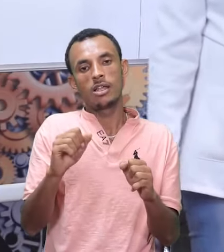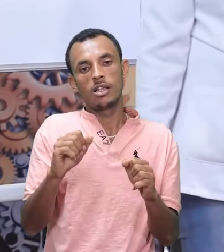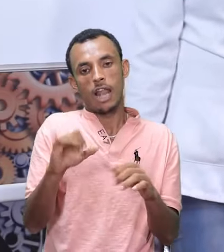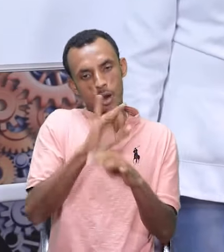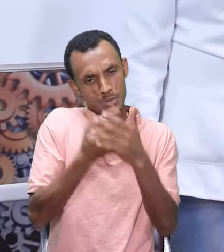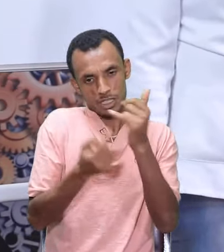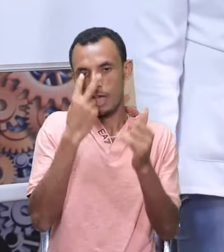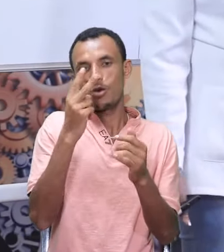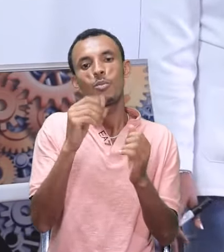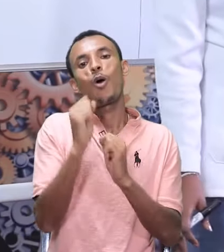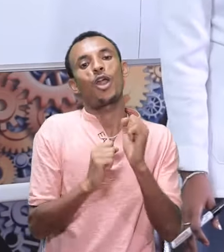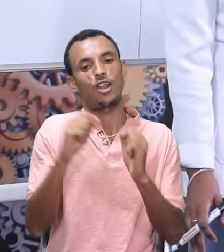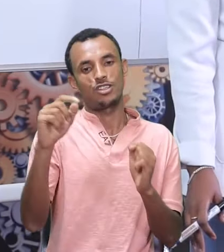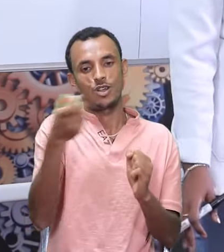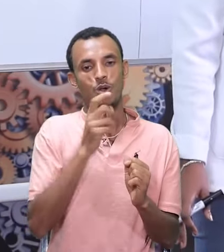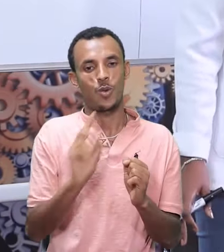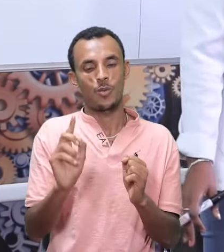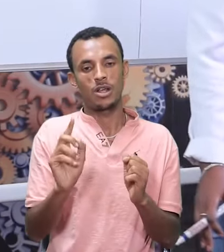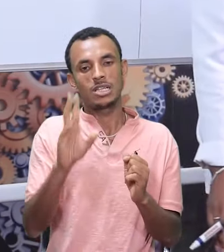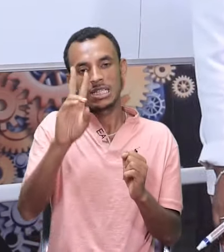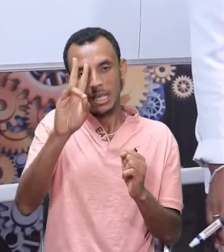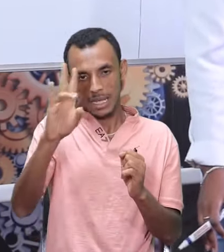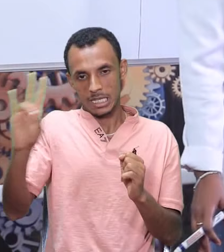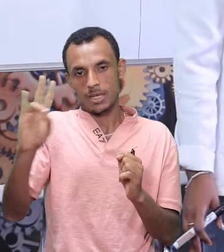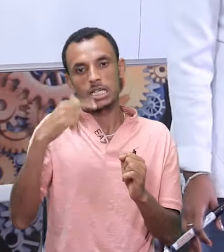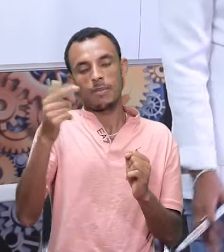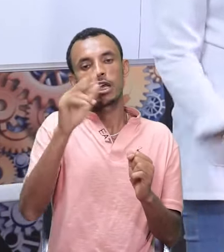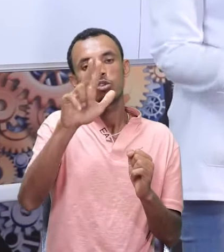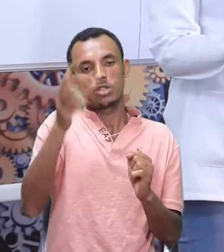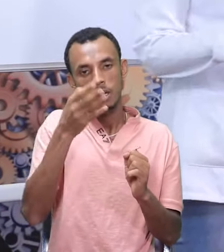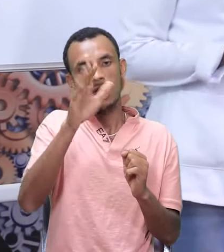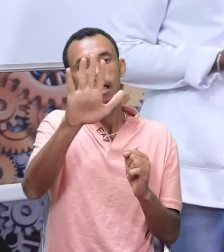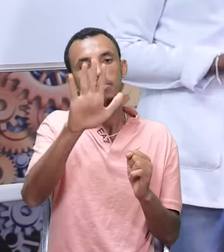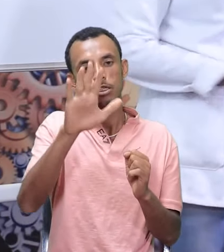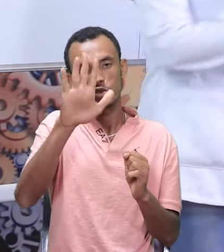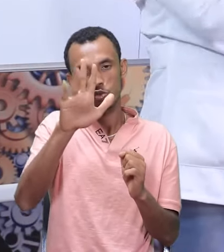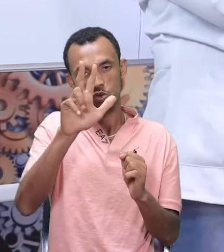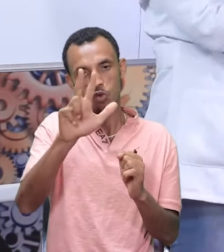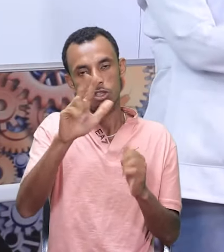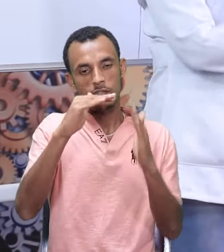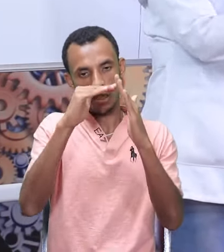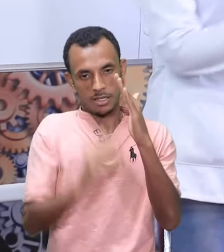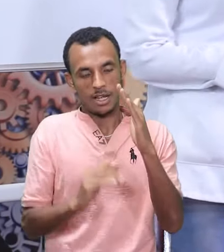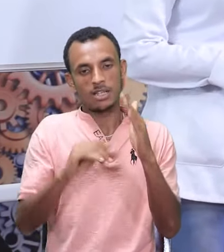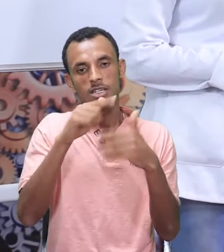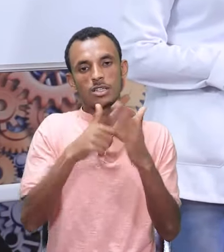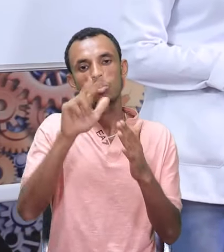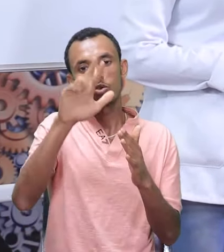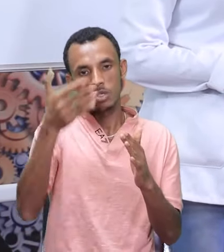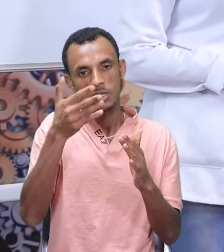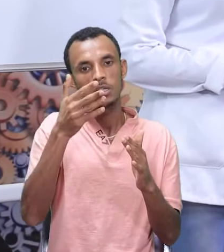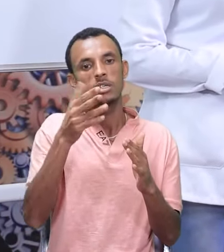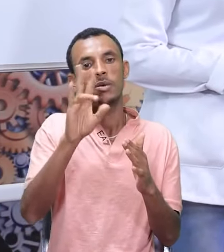አይቶ ማወዳደር ስለሆነ 7/7 ስለሚለን ከ3ና ከ5 3 ያንሳል። ስለዚህ